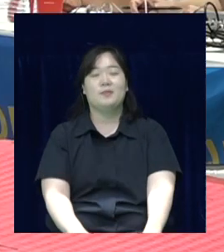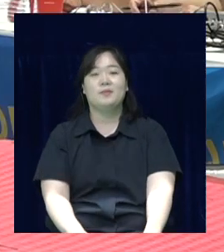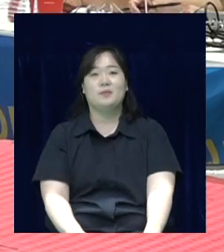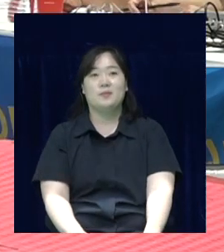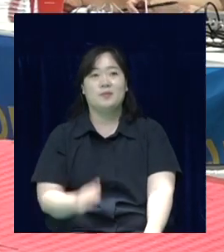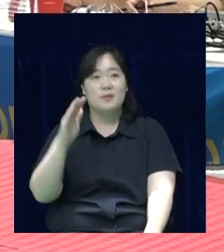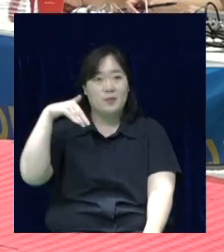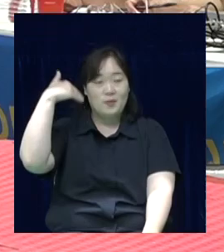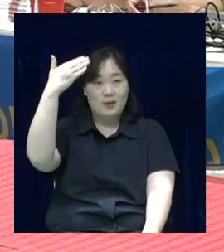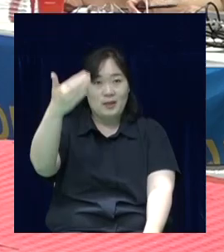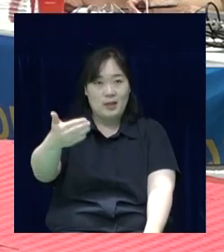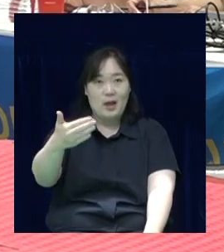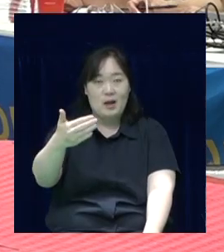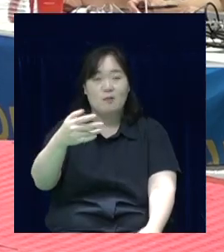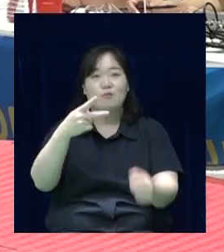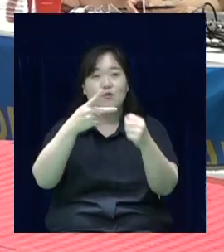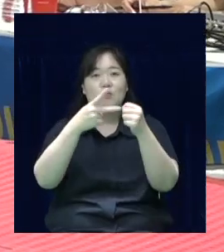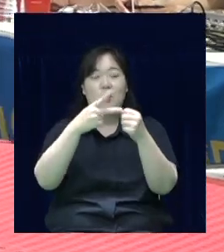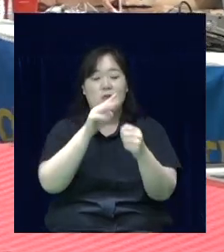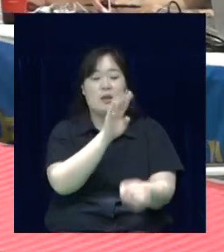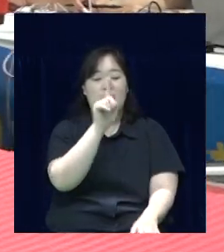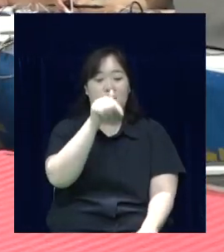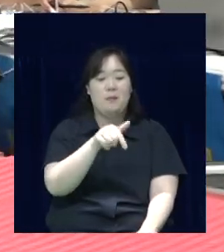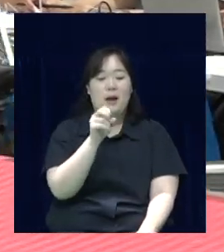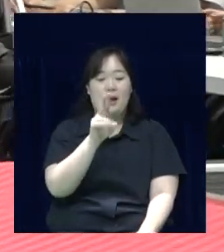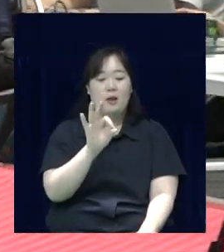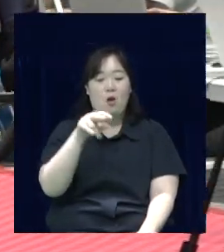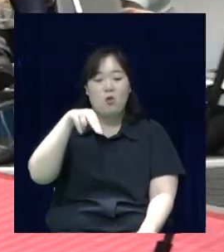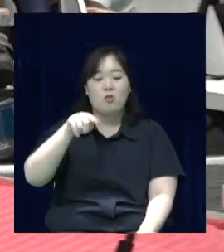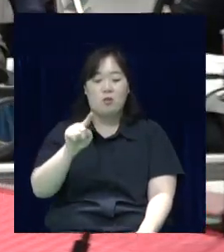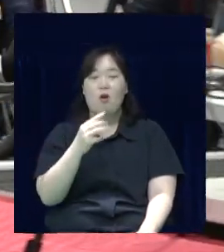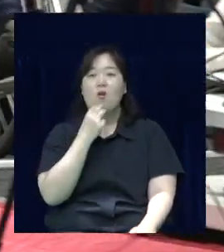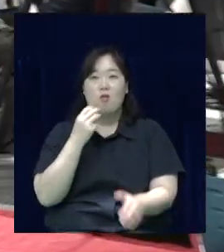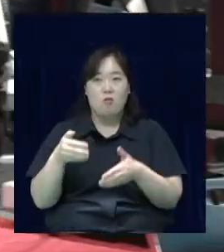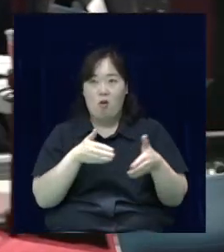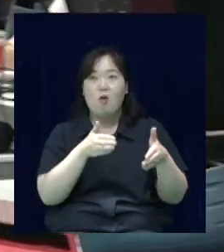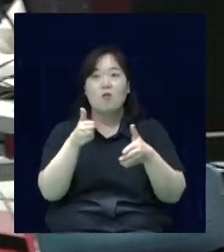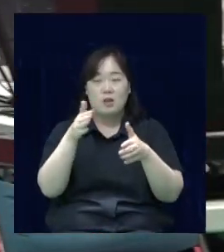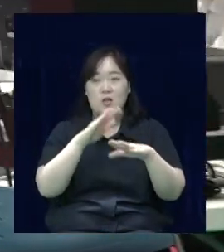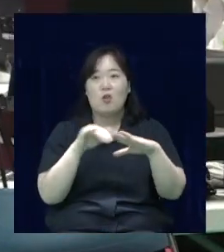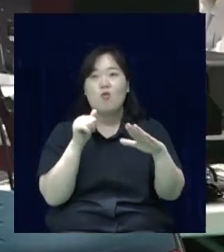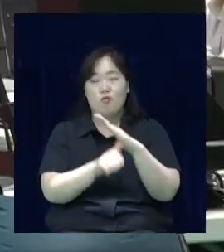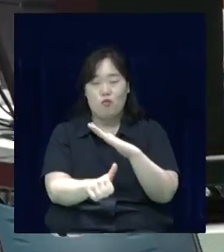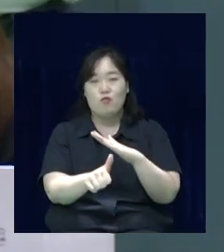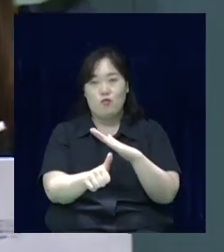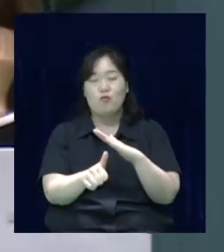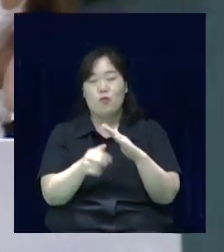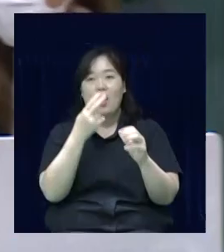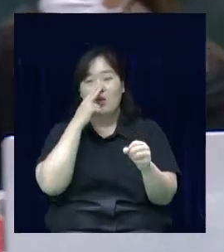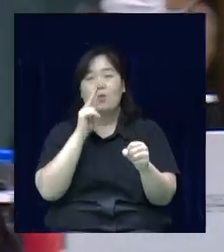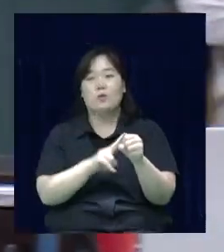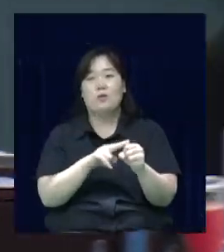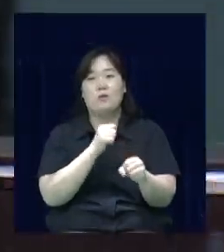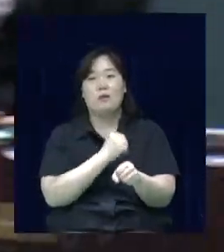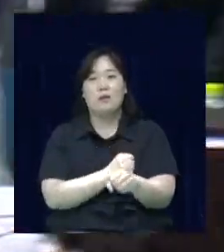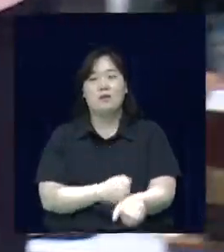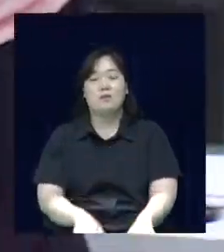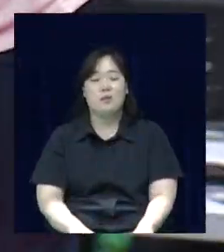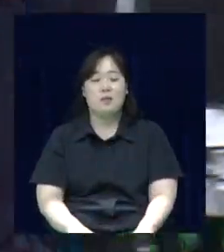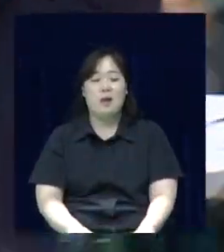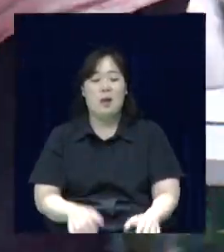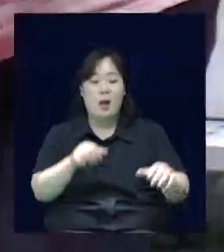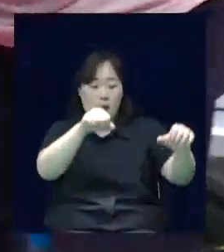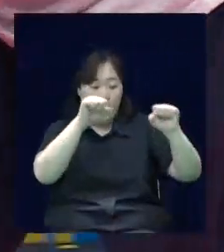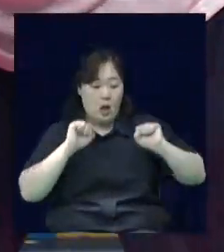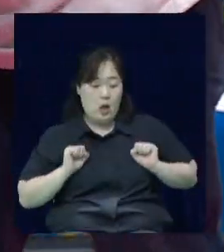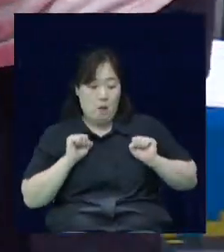그리고 이어서 두 번째 주자인 박영서 선수, 경기 소속의 박영서 선수가 입장을 하고 있습니다. 파워리프팅은 60kg으로